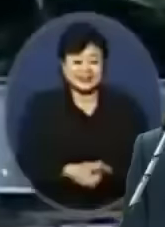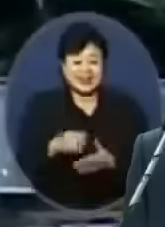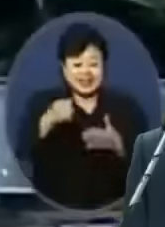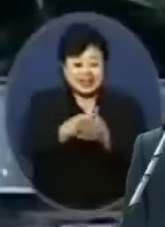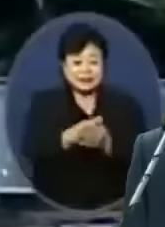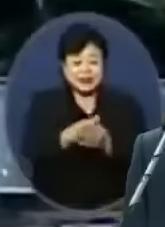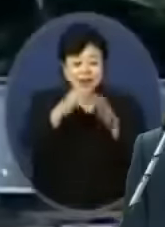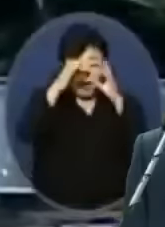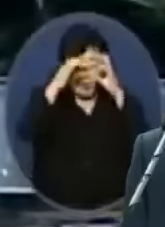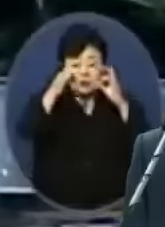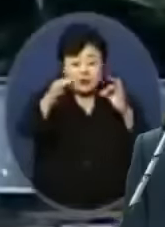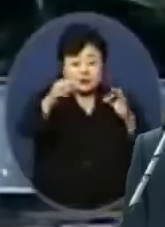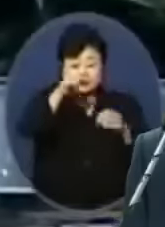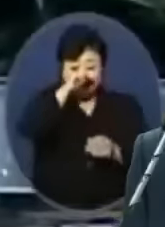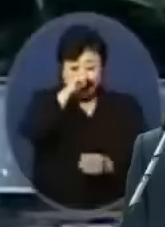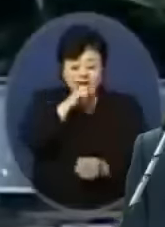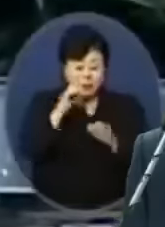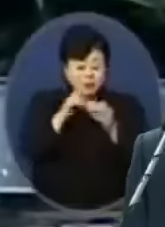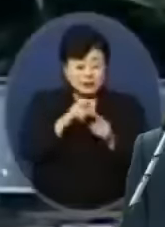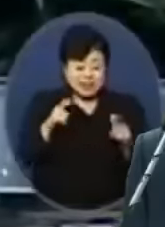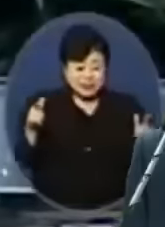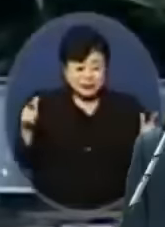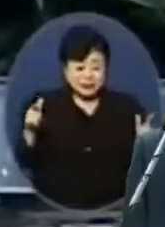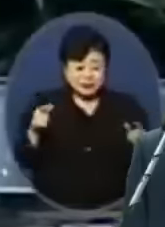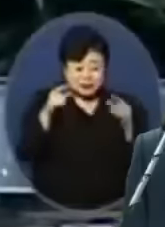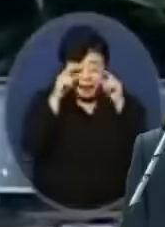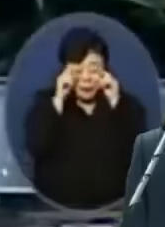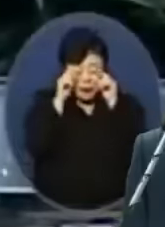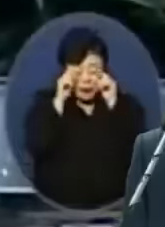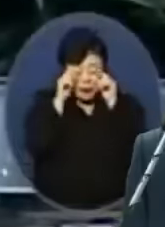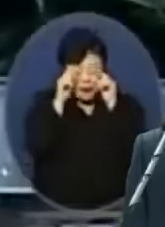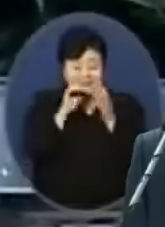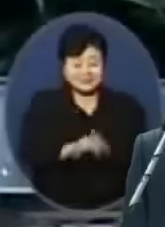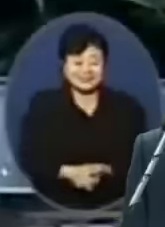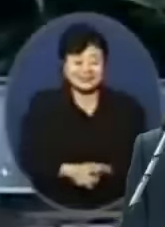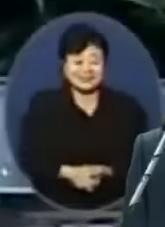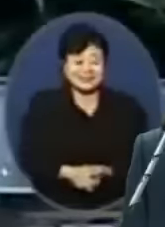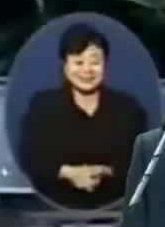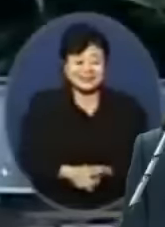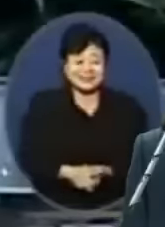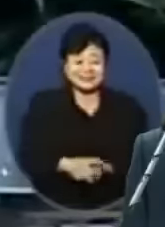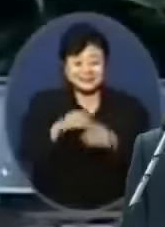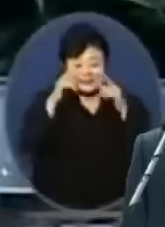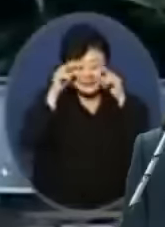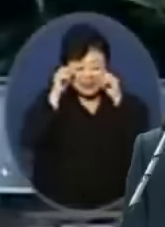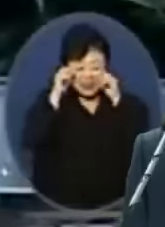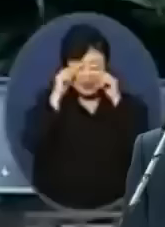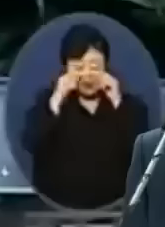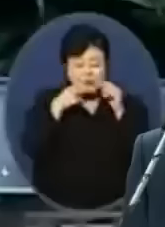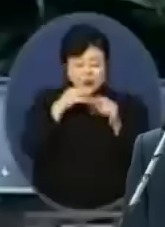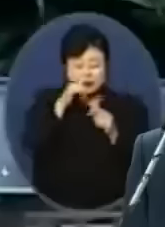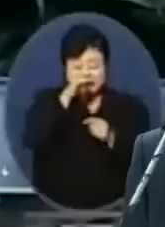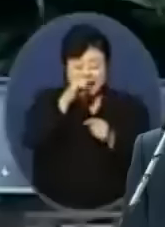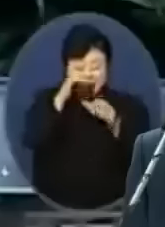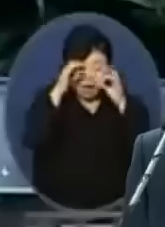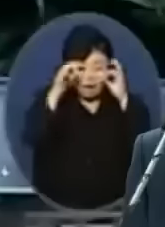담대하게 그렇게 볼 수 있으면 좋은데, 볼 수 없거든 눈 감으세요. 눈 감고 없는 것을 있는 것 같이